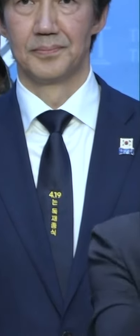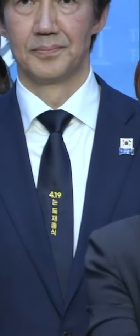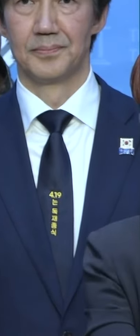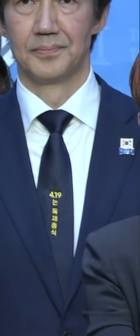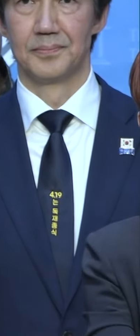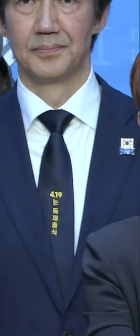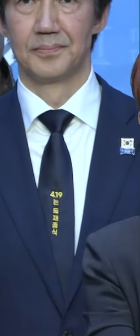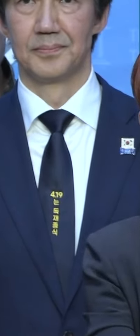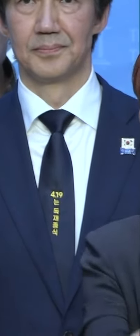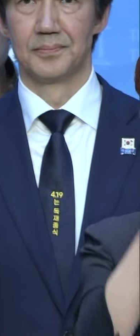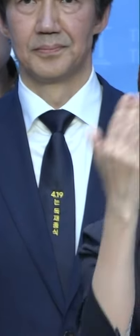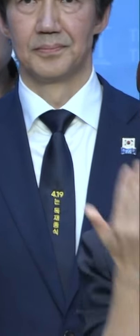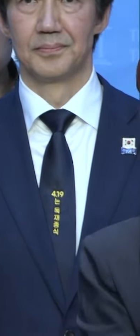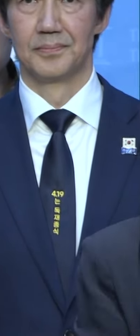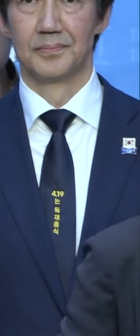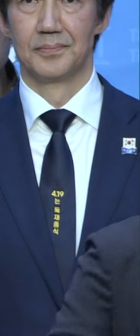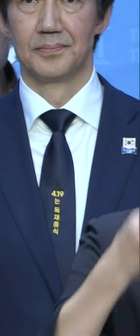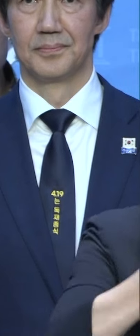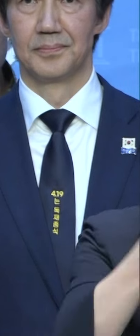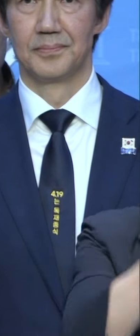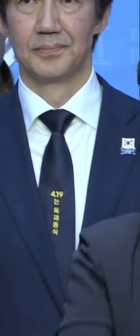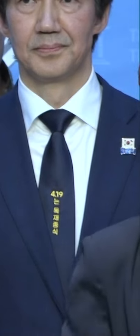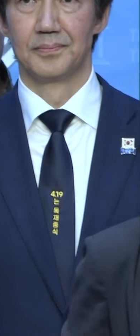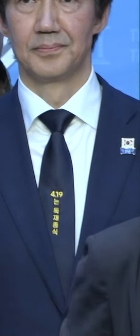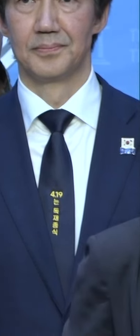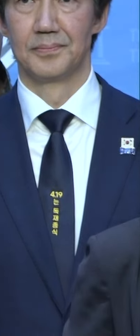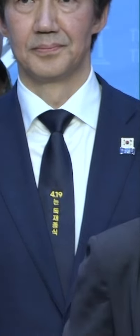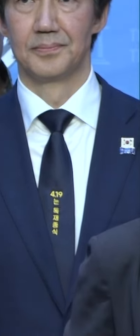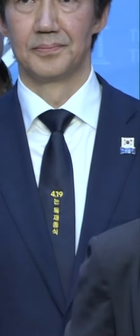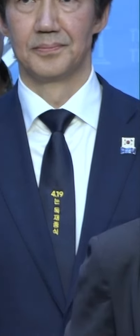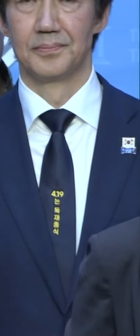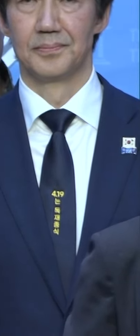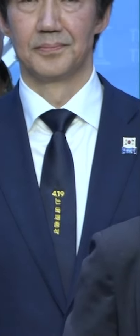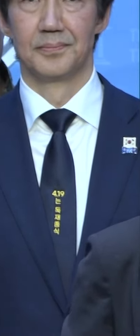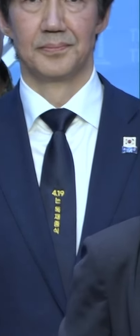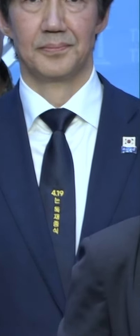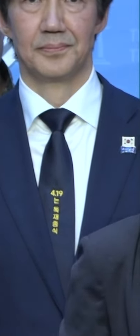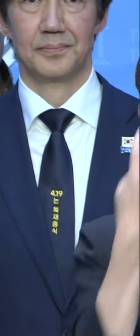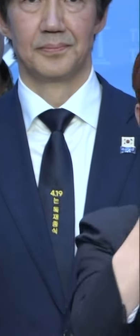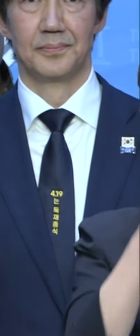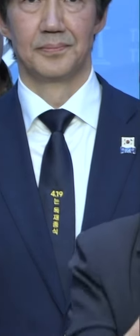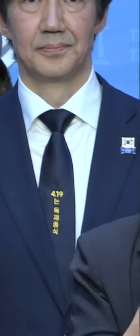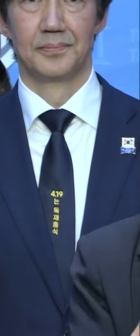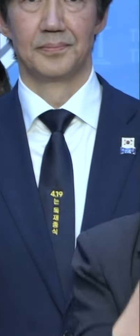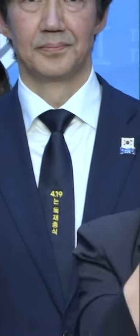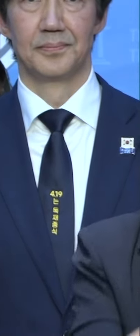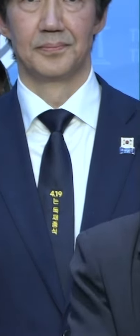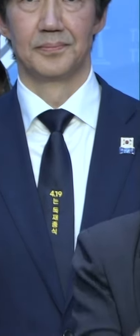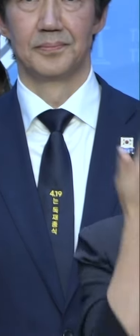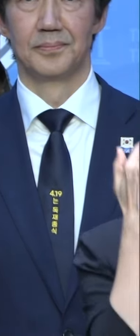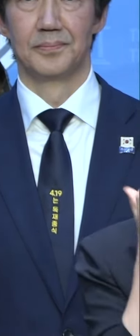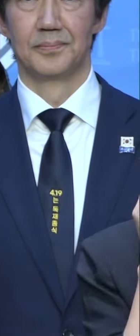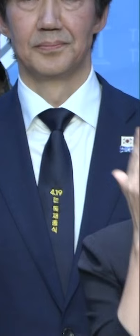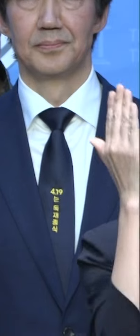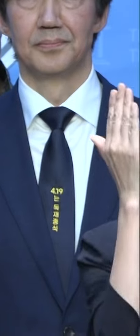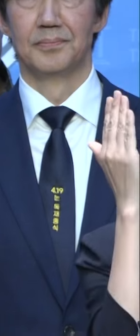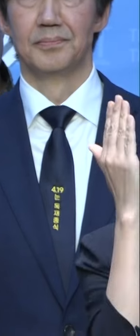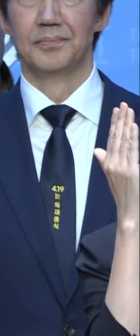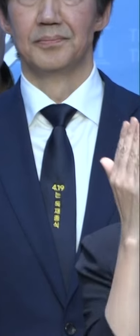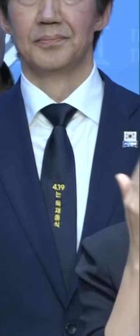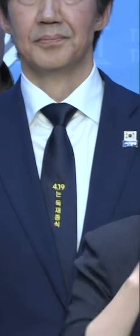주시고이 모든 것을 제자리로 되돌려 주십시오 그래야 대통령 검사 윤석열의 과거 영광 그리고 지금